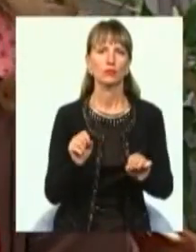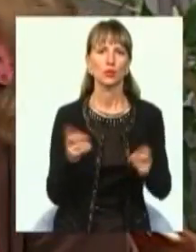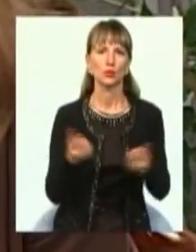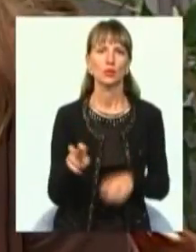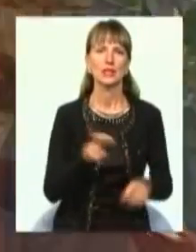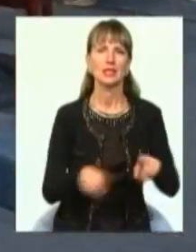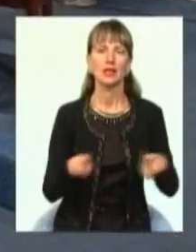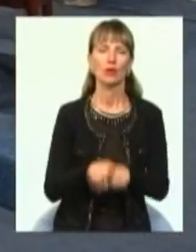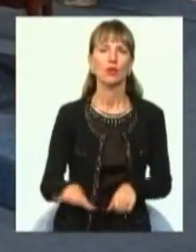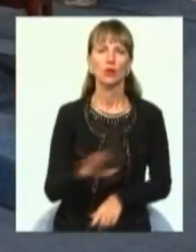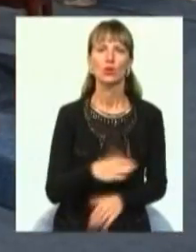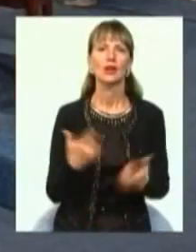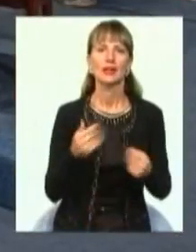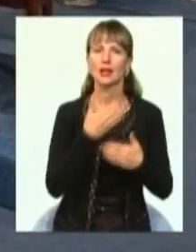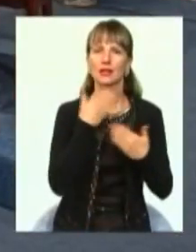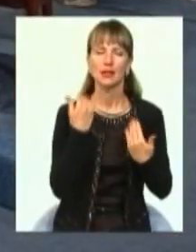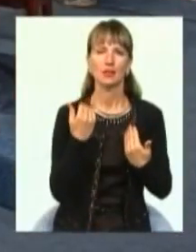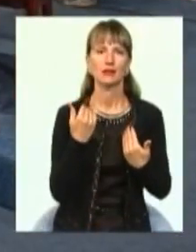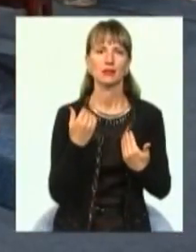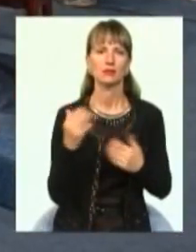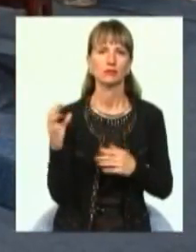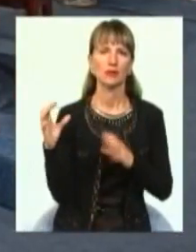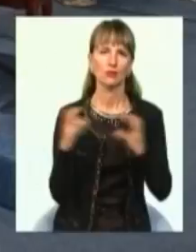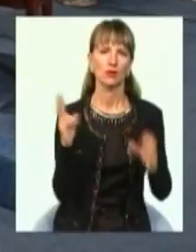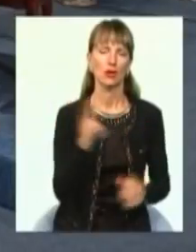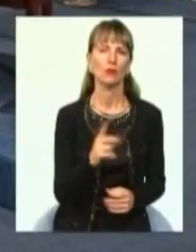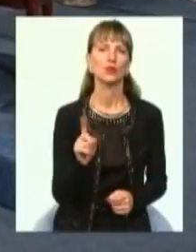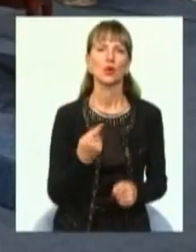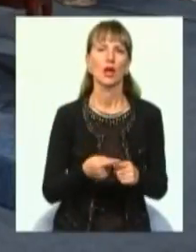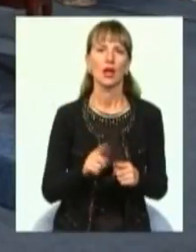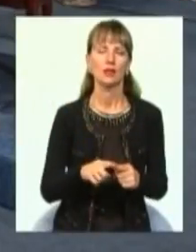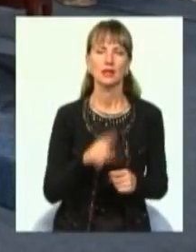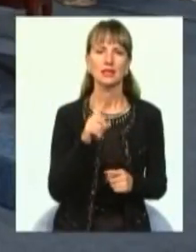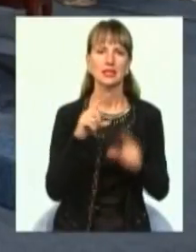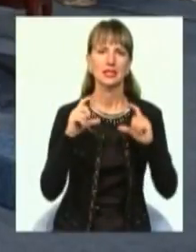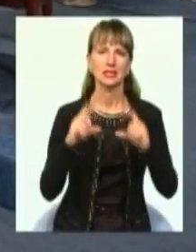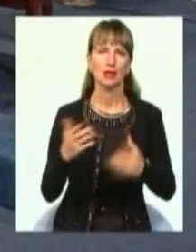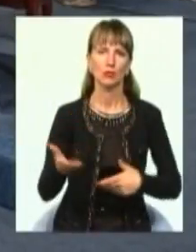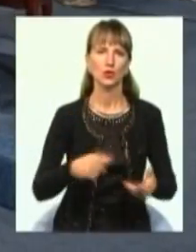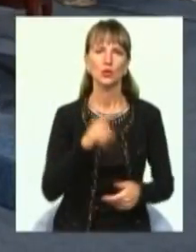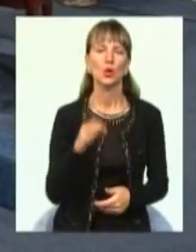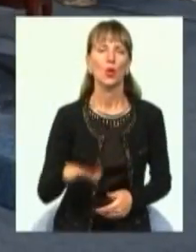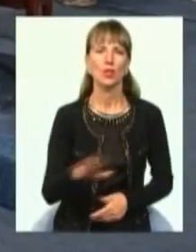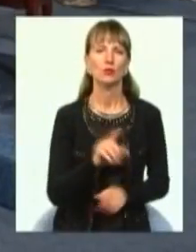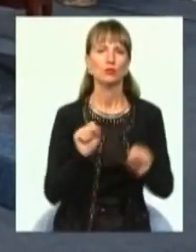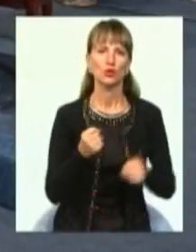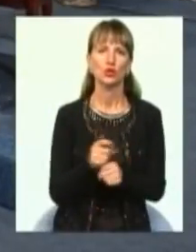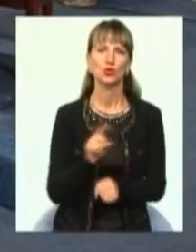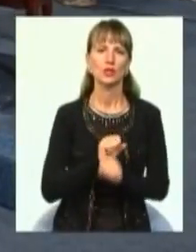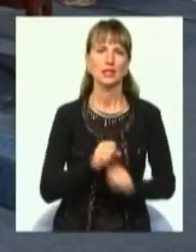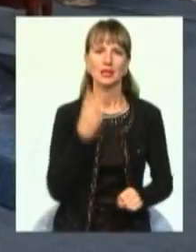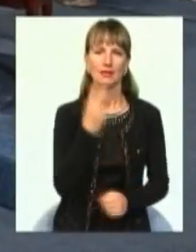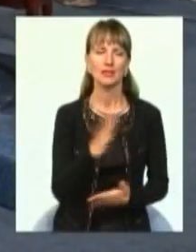немає транспорту. Ну, а власне про цей знак «пішохідна зона», що ж це таке і що там можна і не можна робити, дивіться у нашому сюжеті.